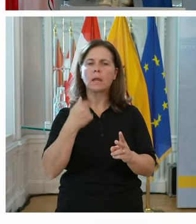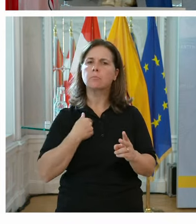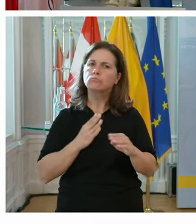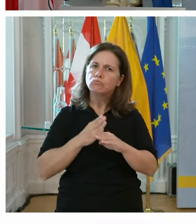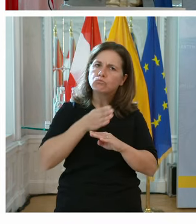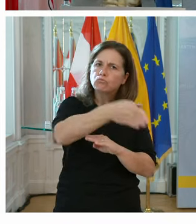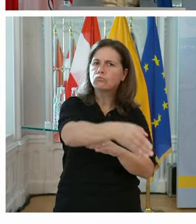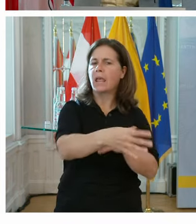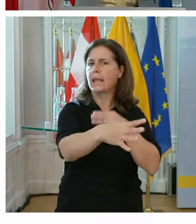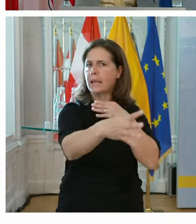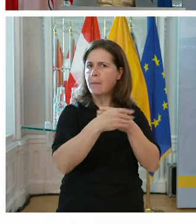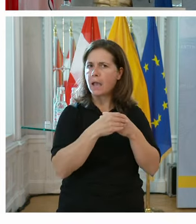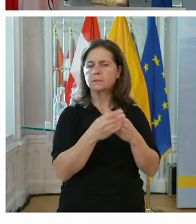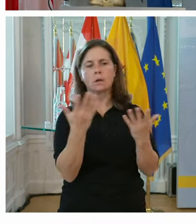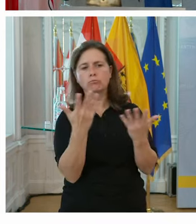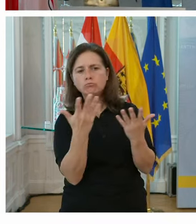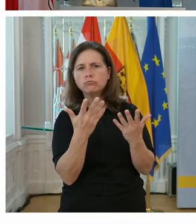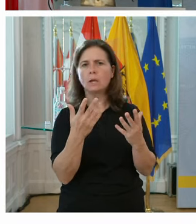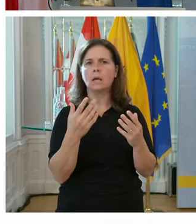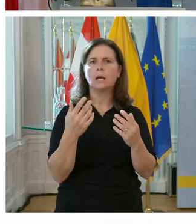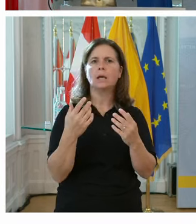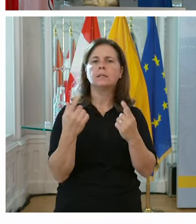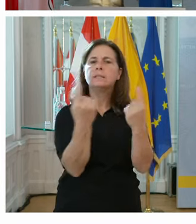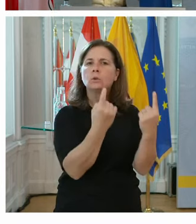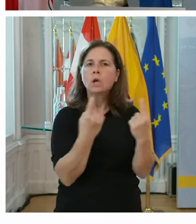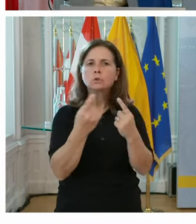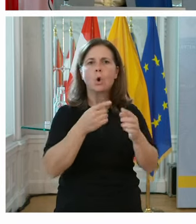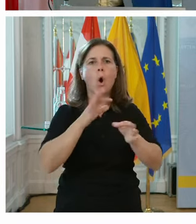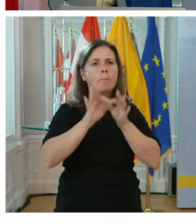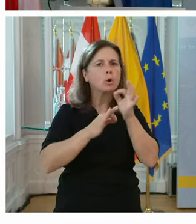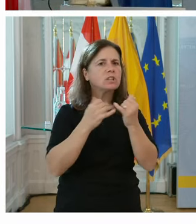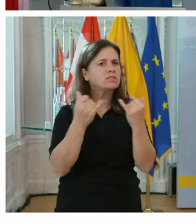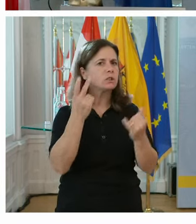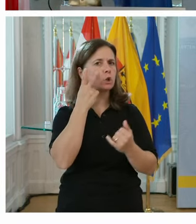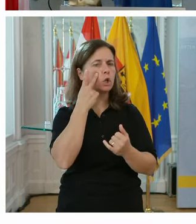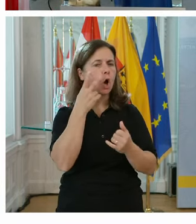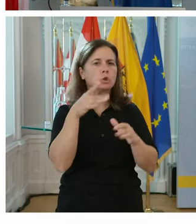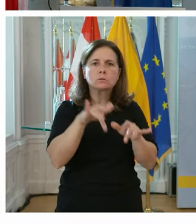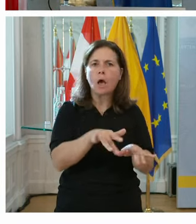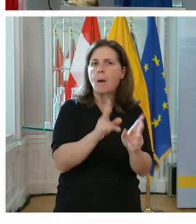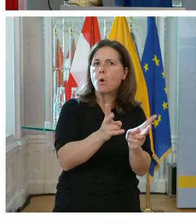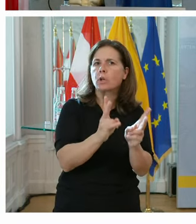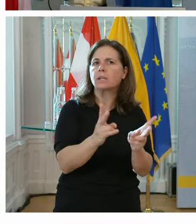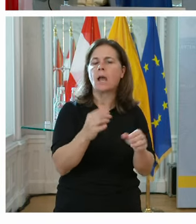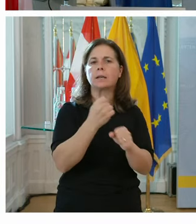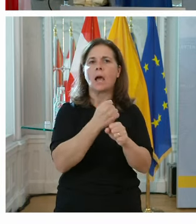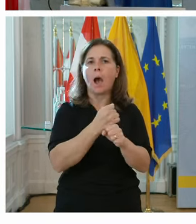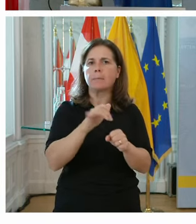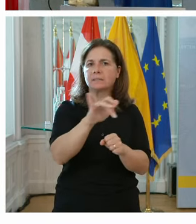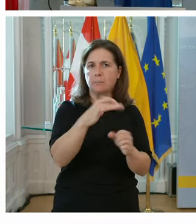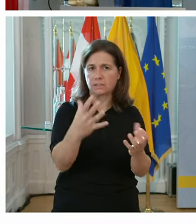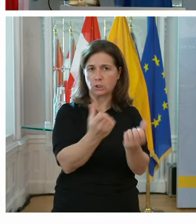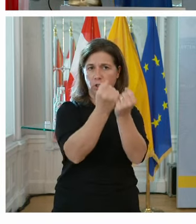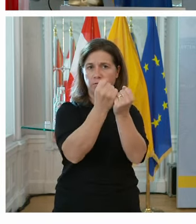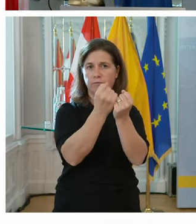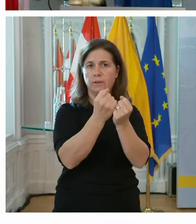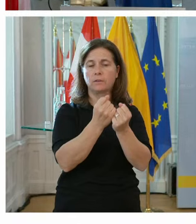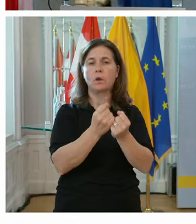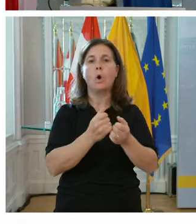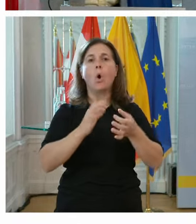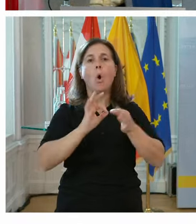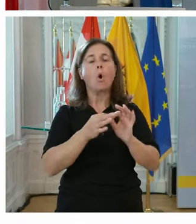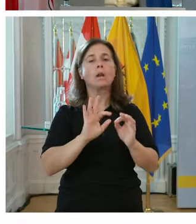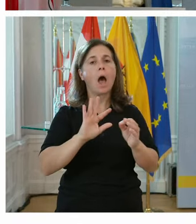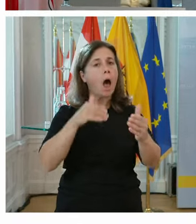schauen gemeinsam, wo stehen Sie aktuell in dem Prozess, wo gibt es vielleicht Möglichkeiten, Arbeitsplätze zu schaffen, Arbeitsplätze eventuell